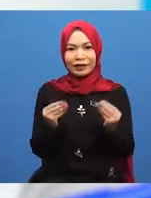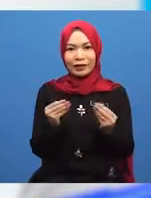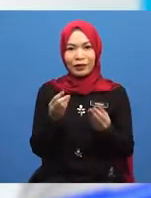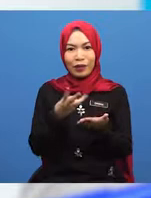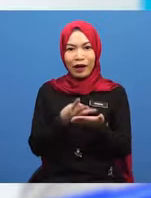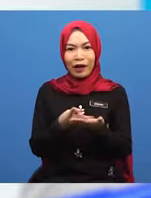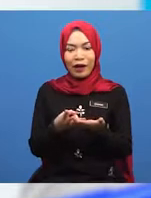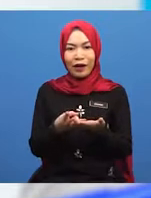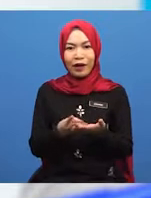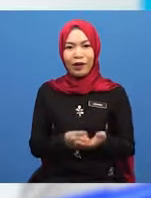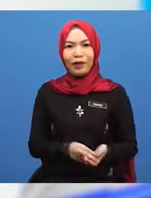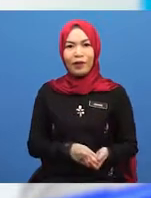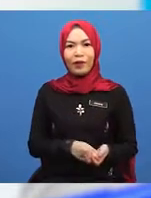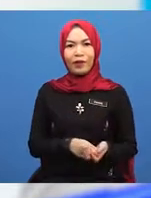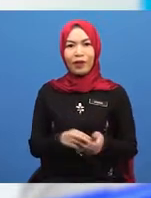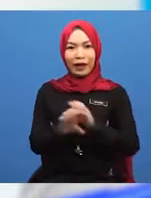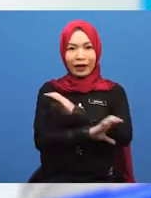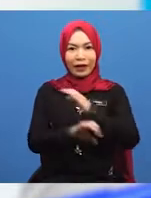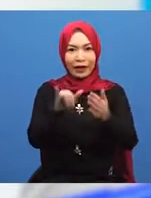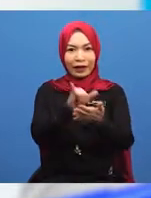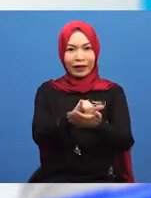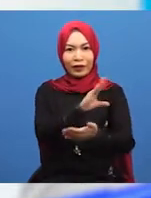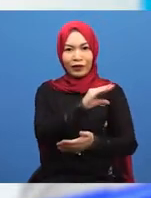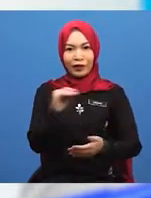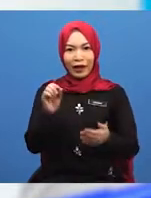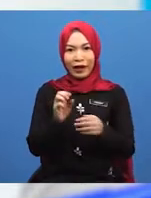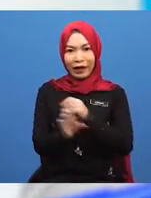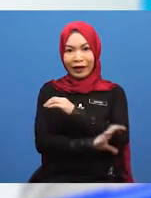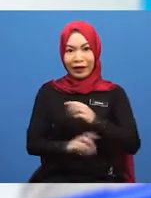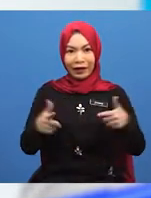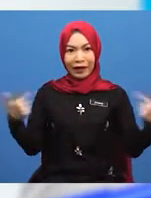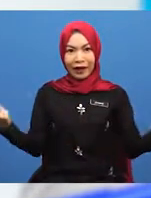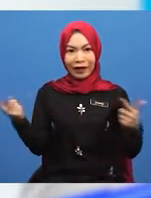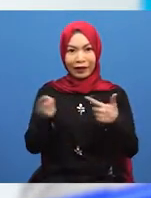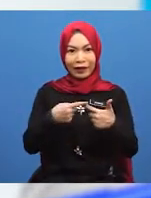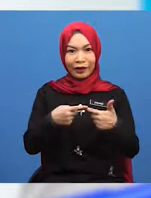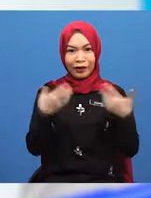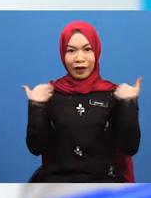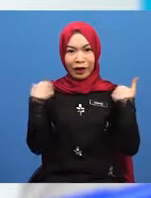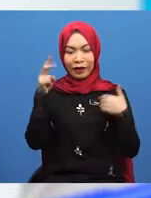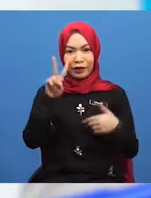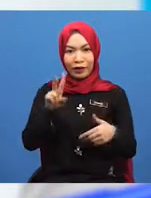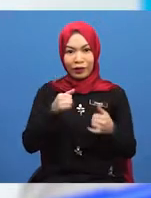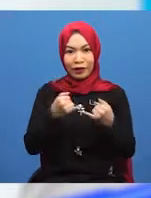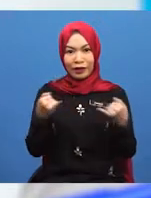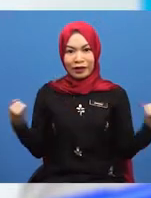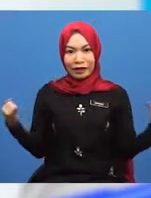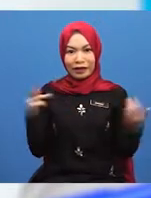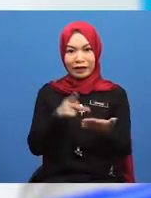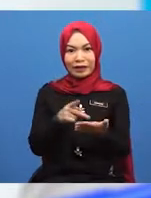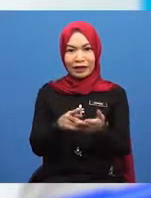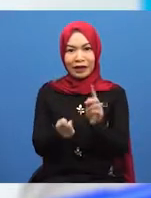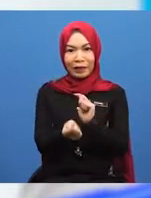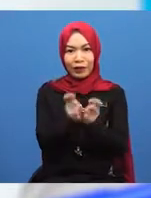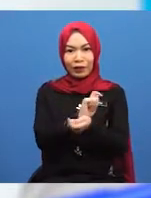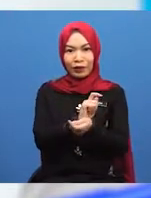sesebuah negara dan nilai dalam mata wang negara lain. Kedua, terdapat dua jenis sistem kadar